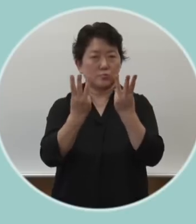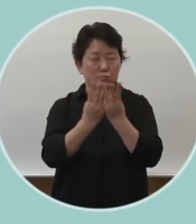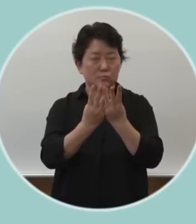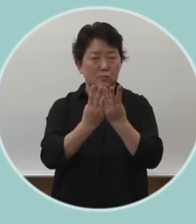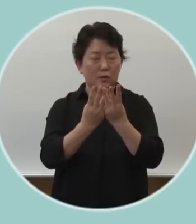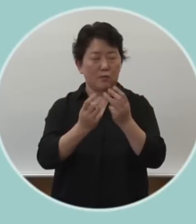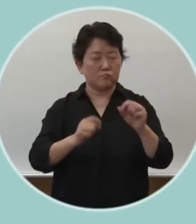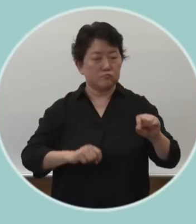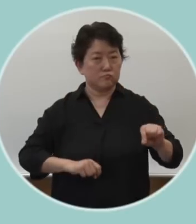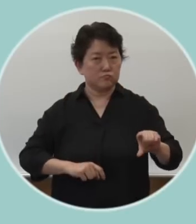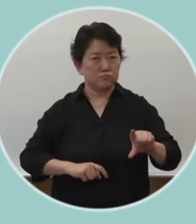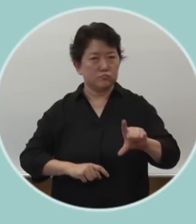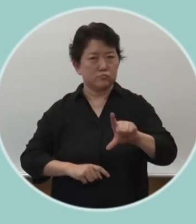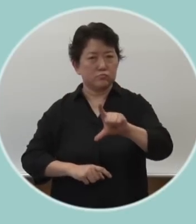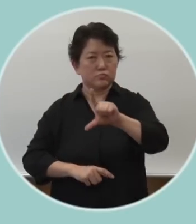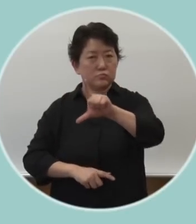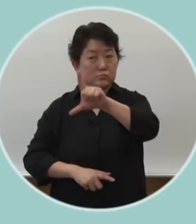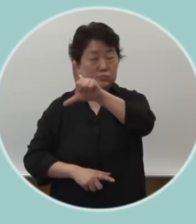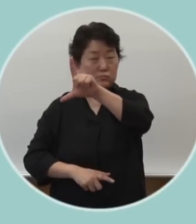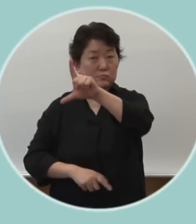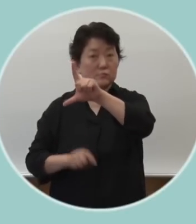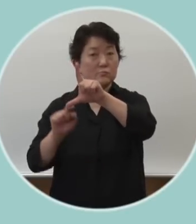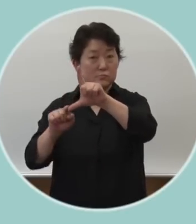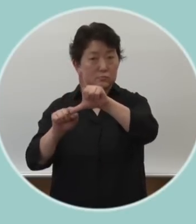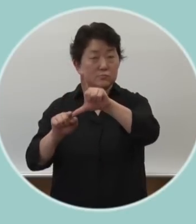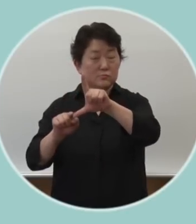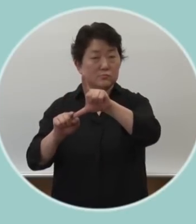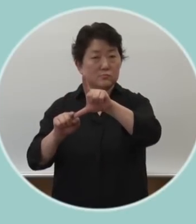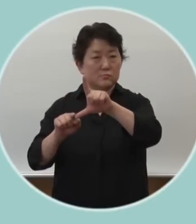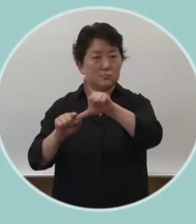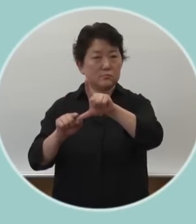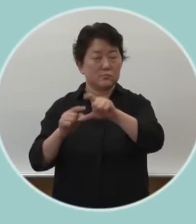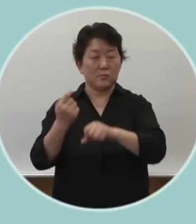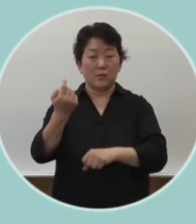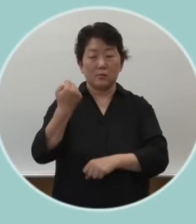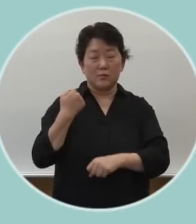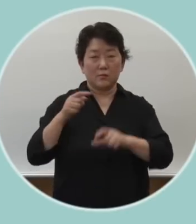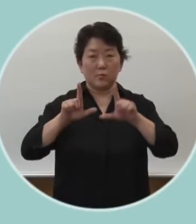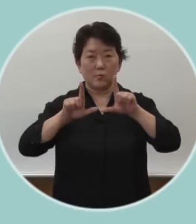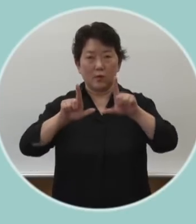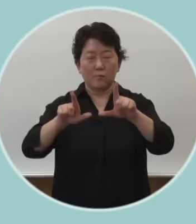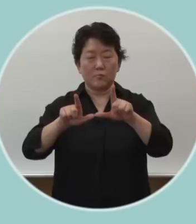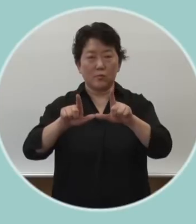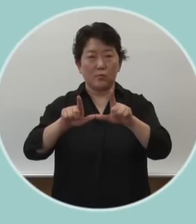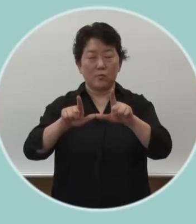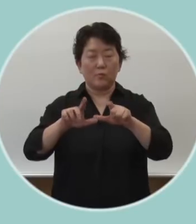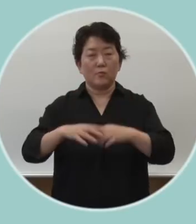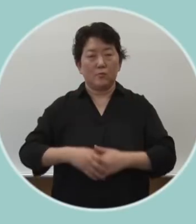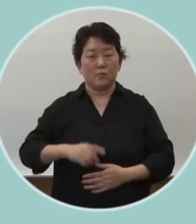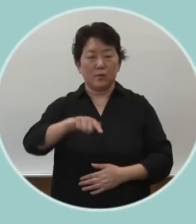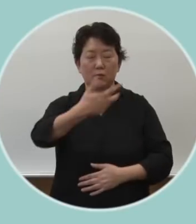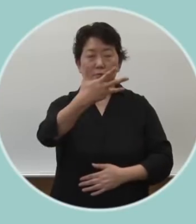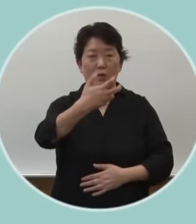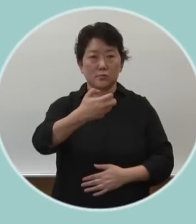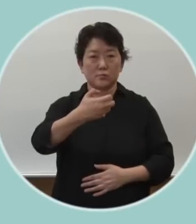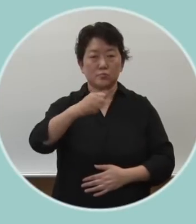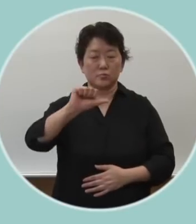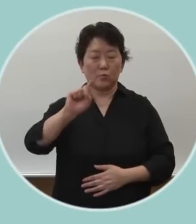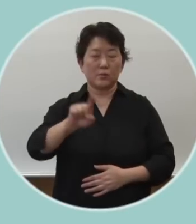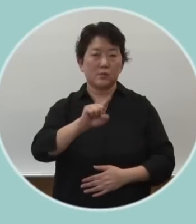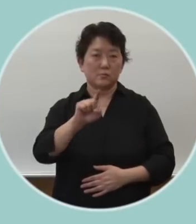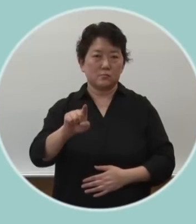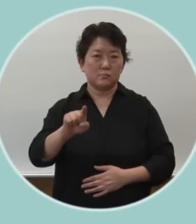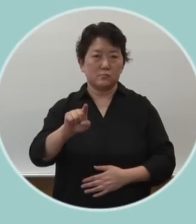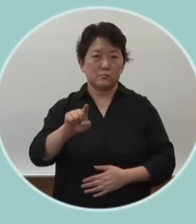後も増加を続けております。昨日の発表分では185名